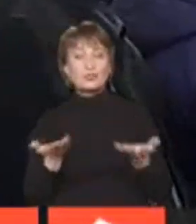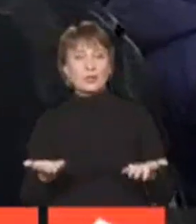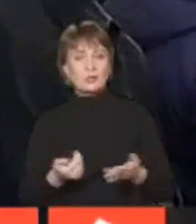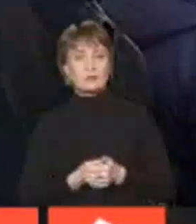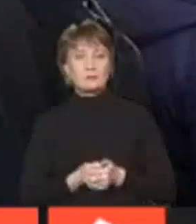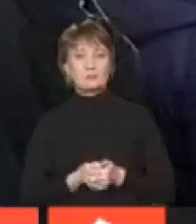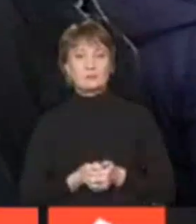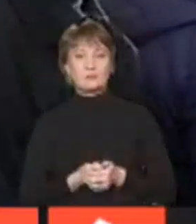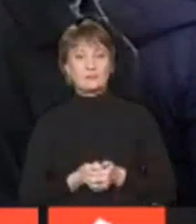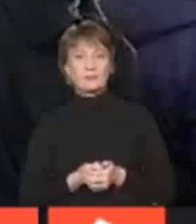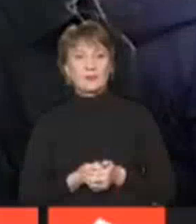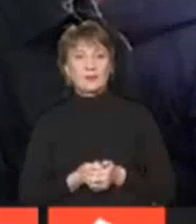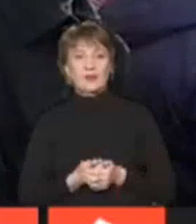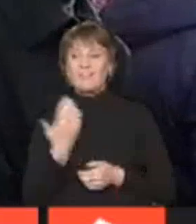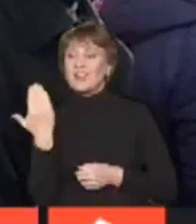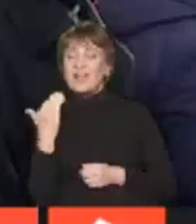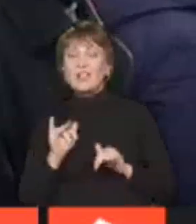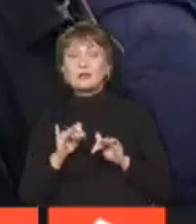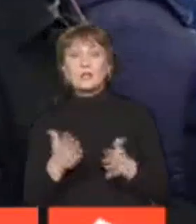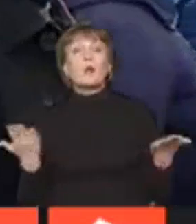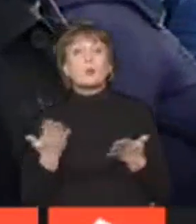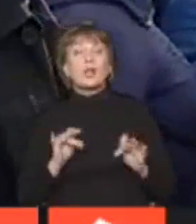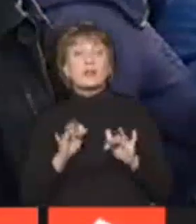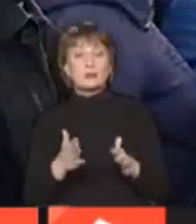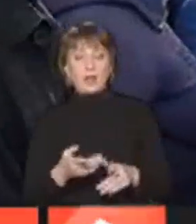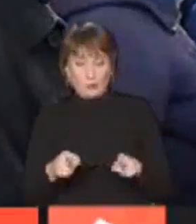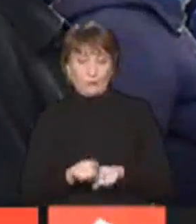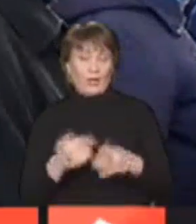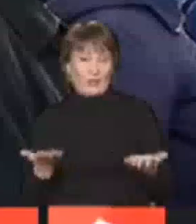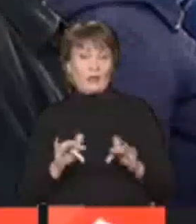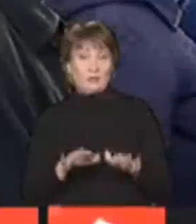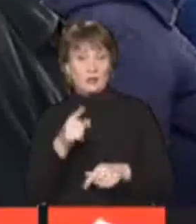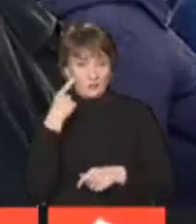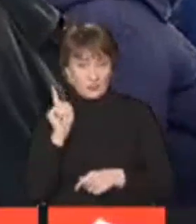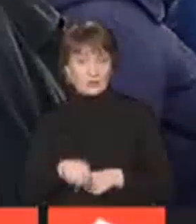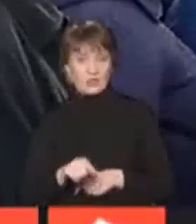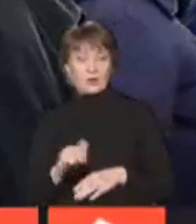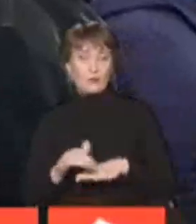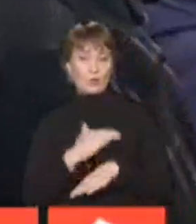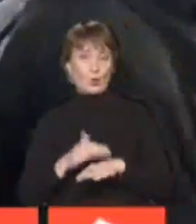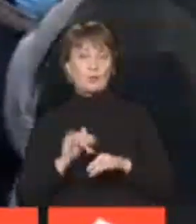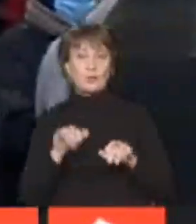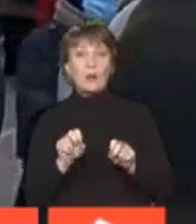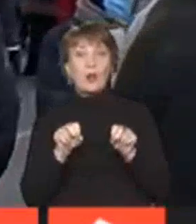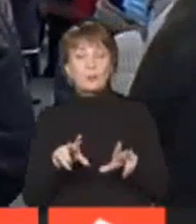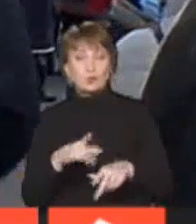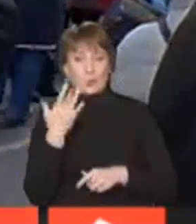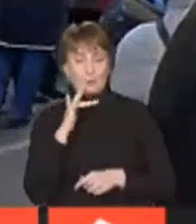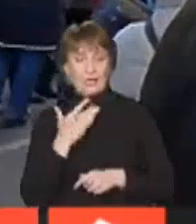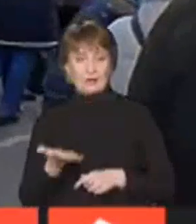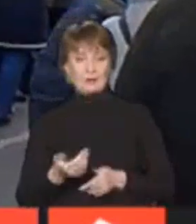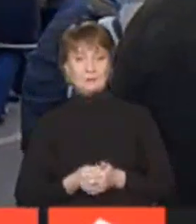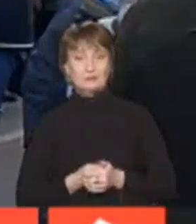чому? В їх ділах. В яких? Ну, в таких ділах. Не знаєте, так? В добрих ділах. А що до